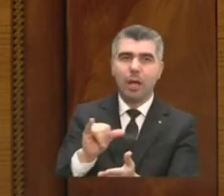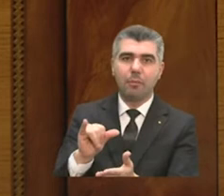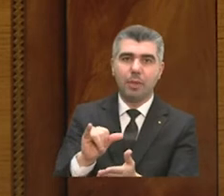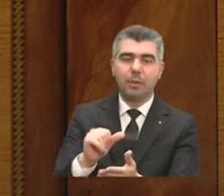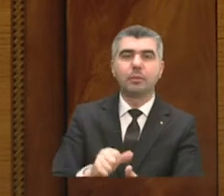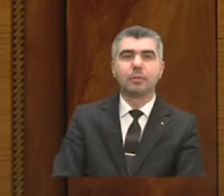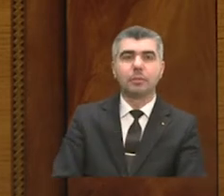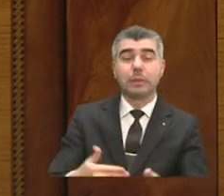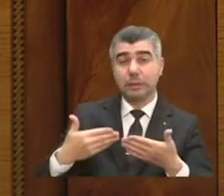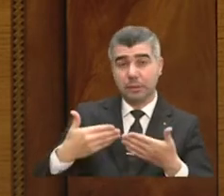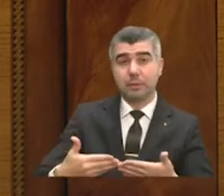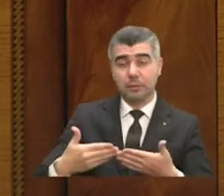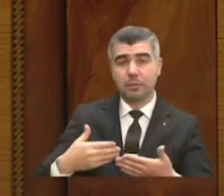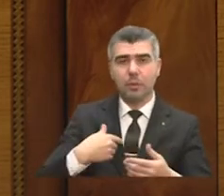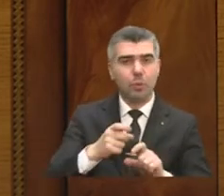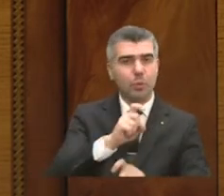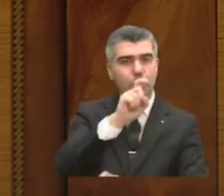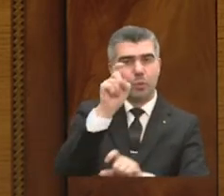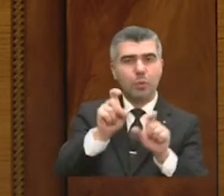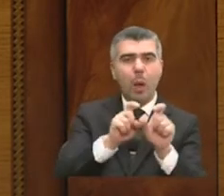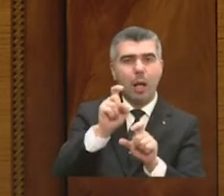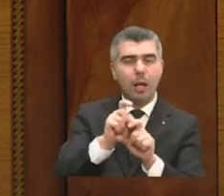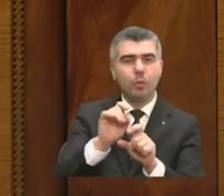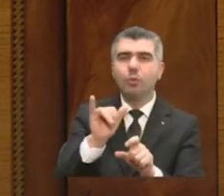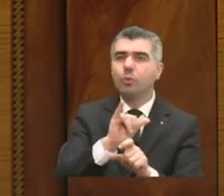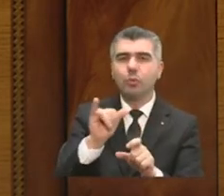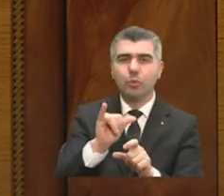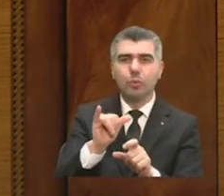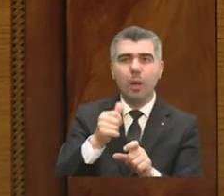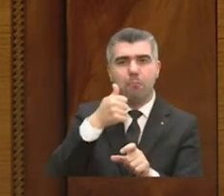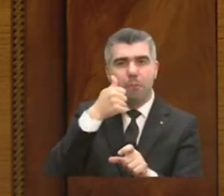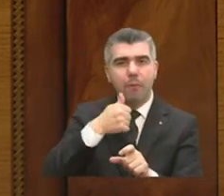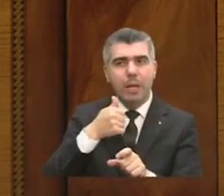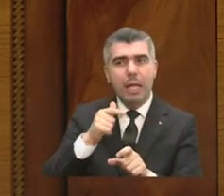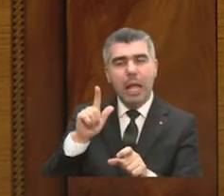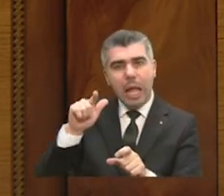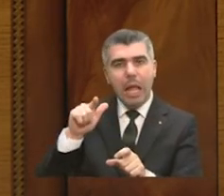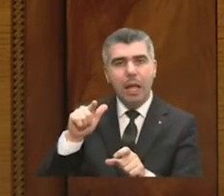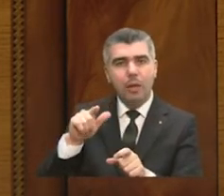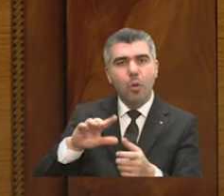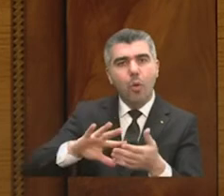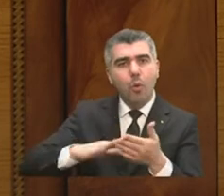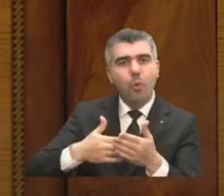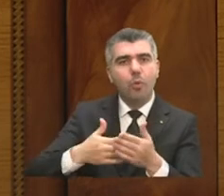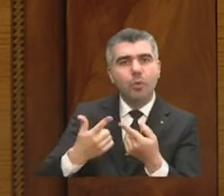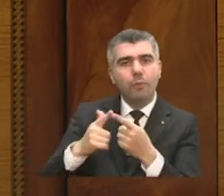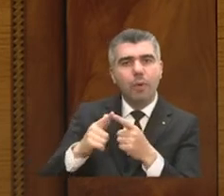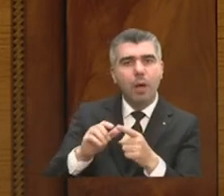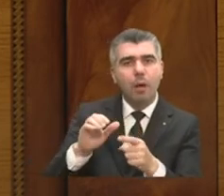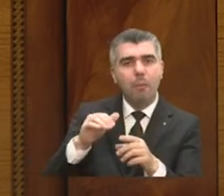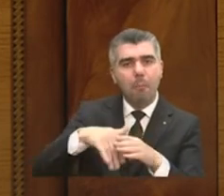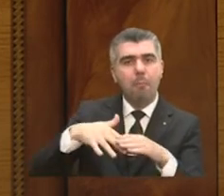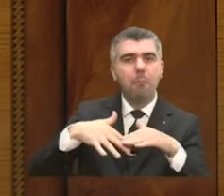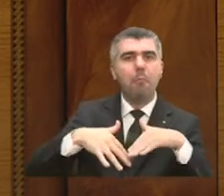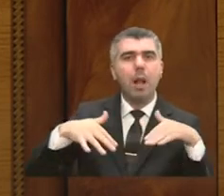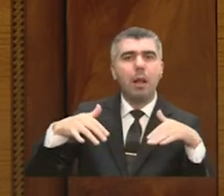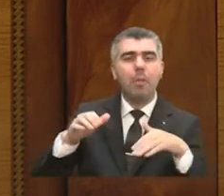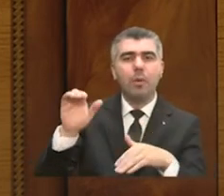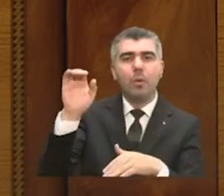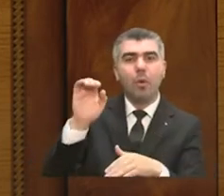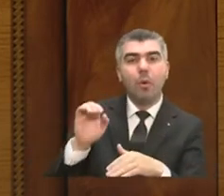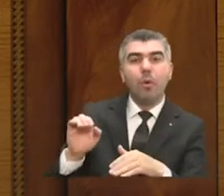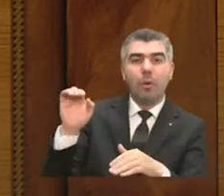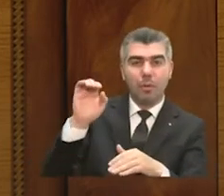droit à un procès équitable? Cela nous a amenés à nous interroger sur les lobbies et les intentions qui ont conduit le